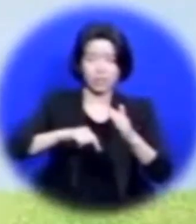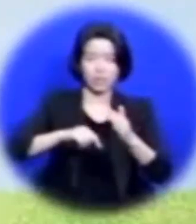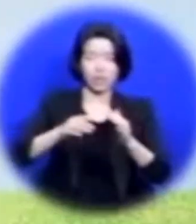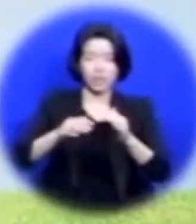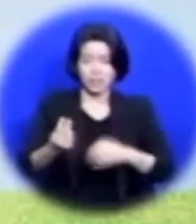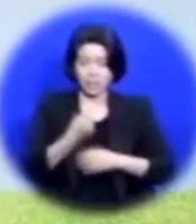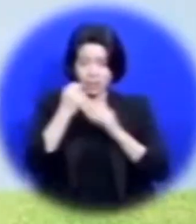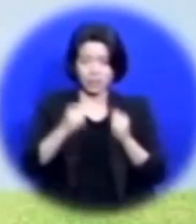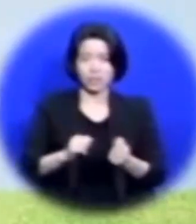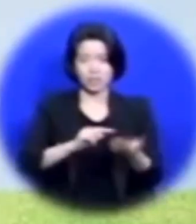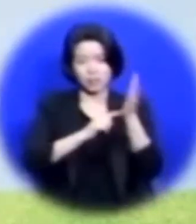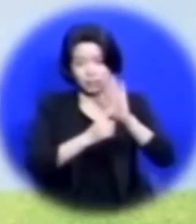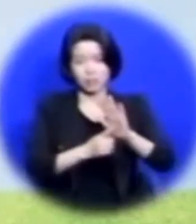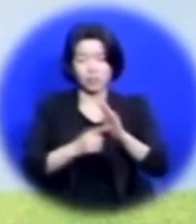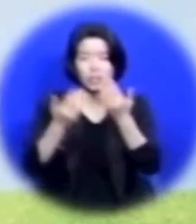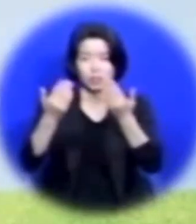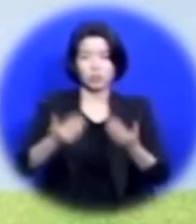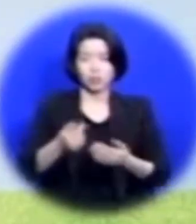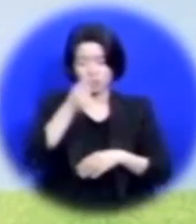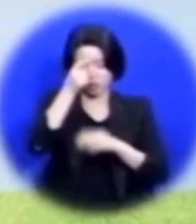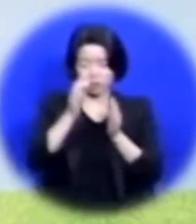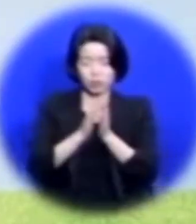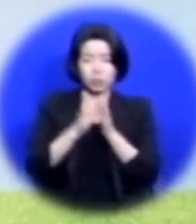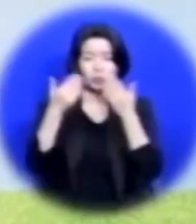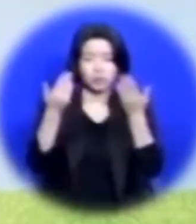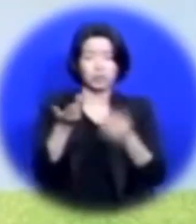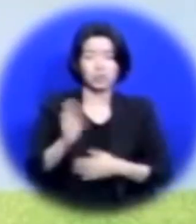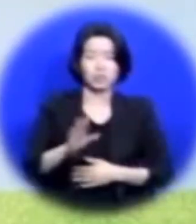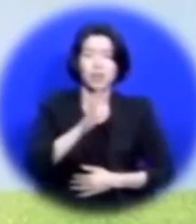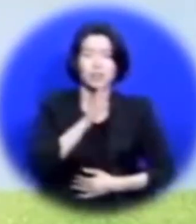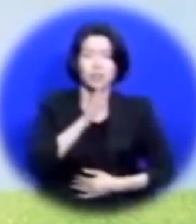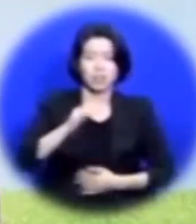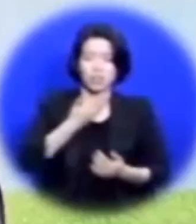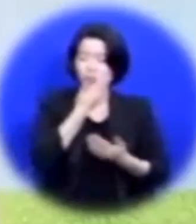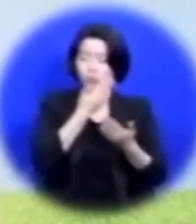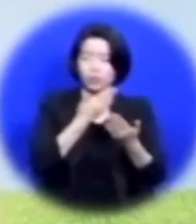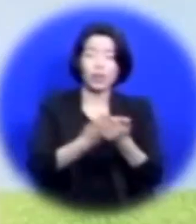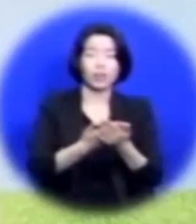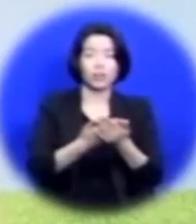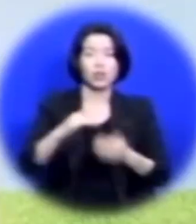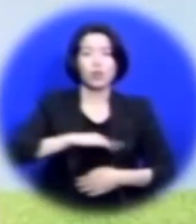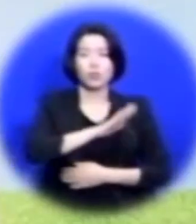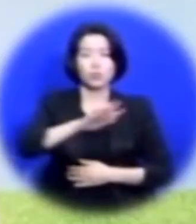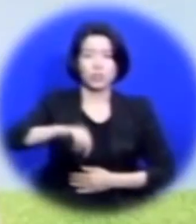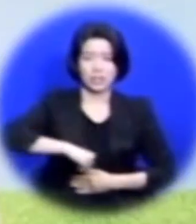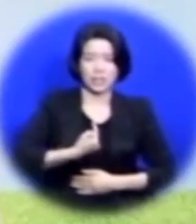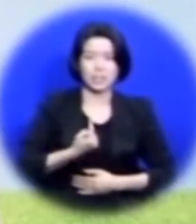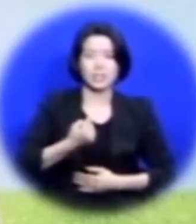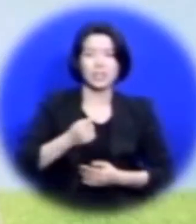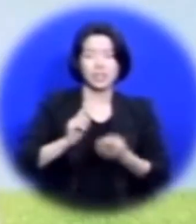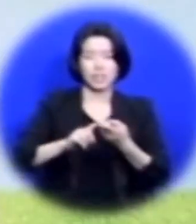주시기를 기도 하지만 정적 중요한 기도는 우리 자신이 대한 기도입니다